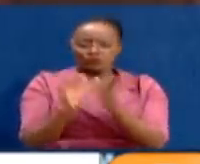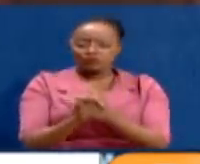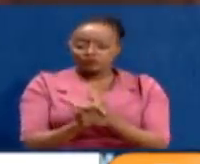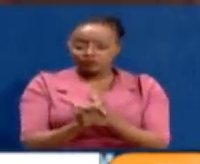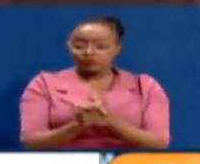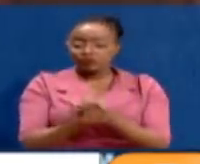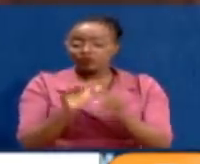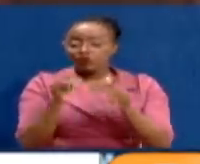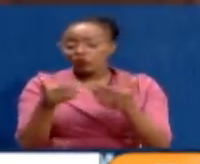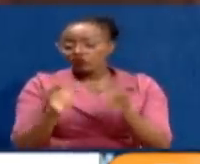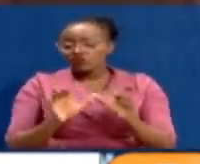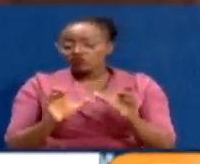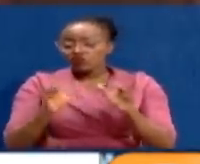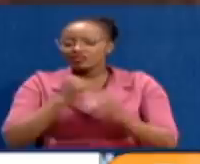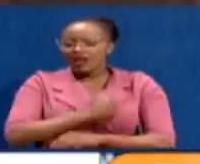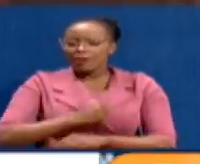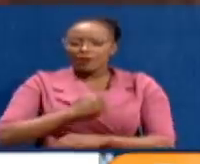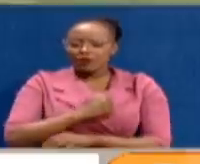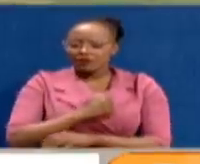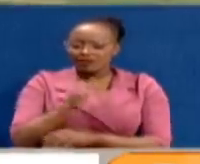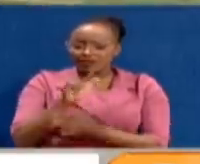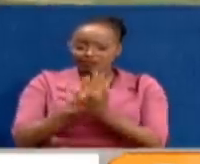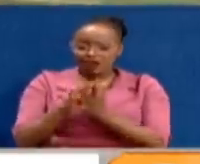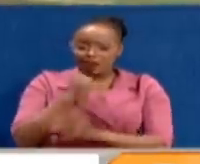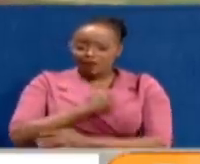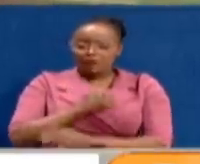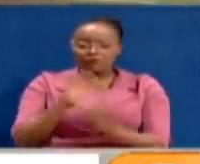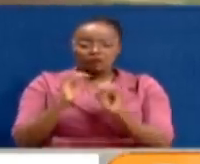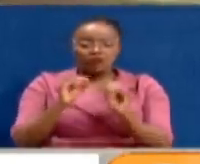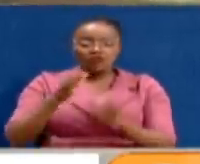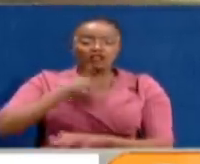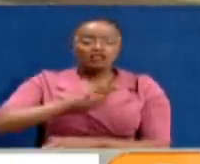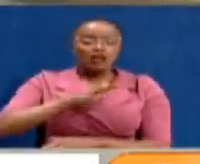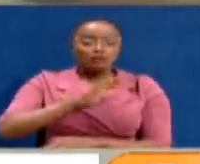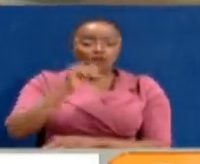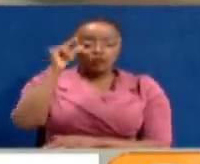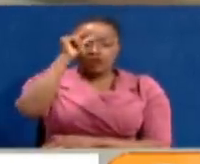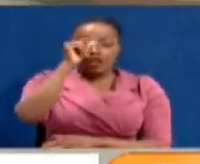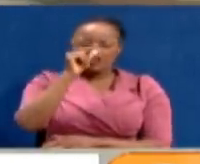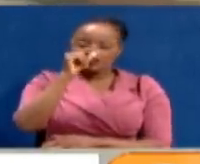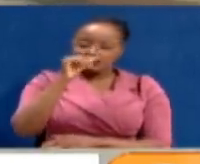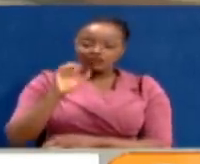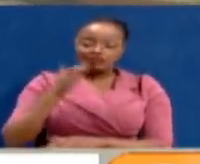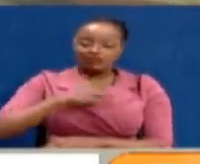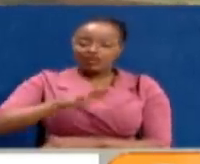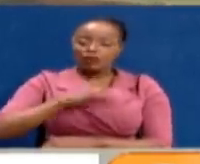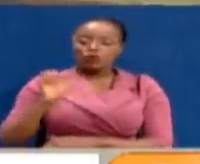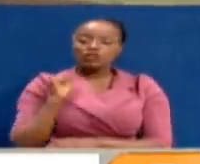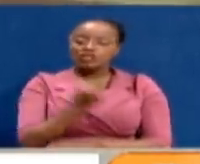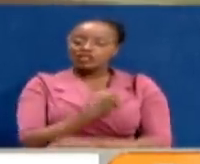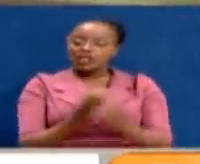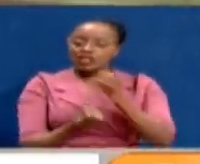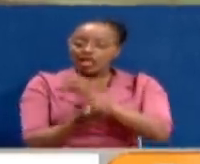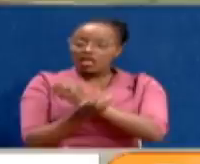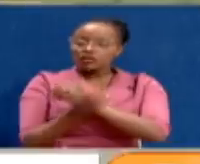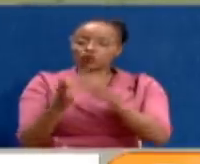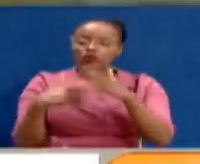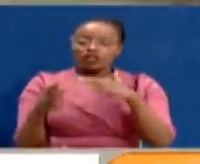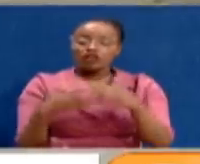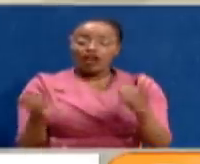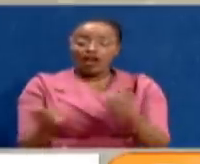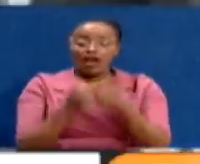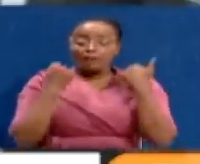or forced apologies are apologies. Seneta wa Samburu Dr. Steve Lelegwe pia kisimulia yaliyomsibu siku hiyo.